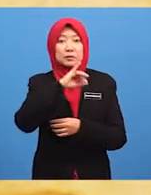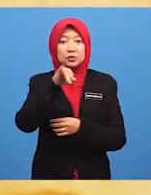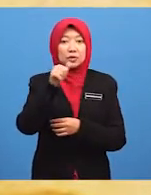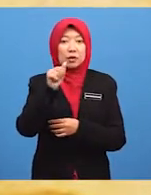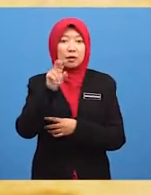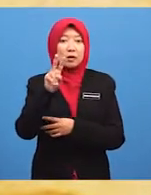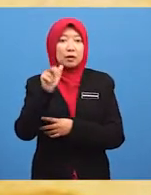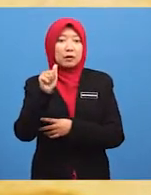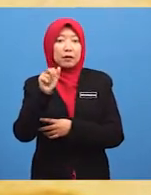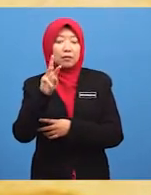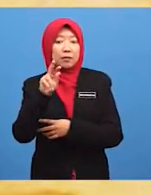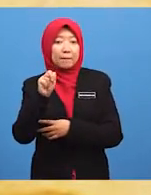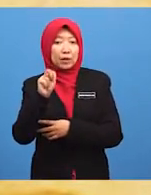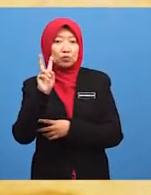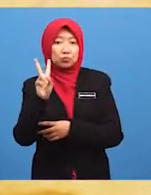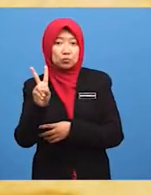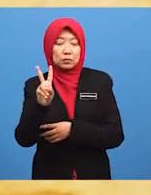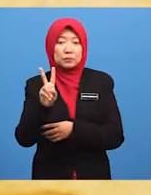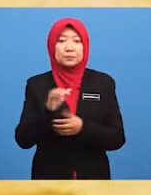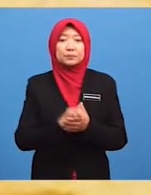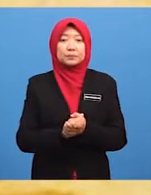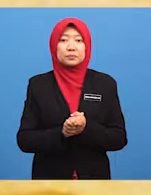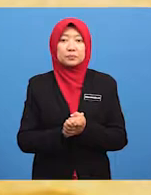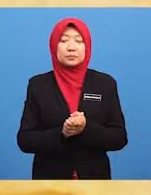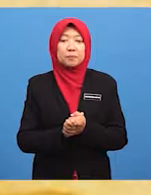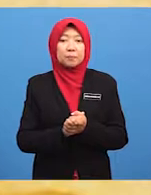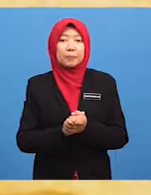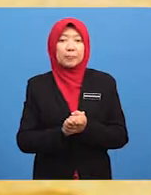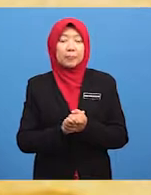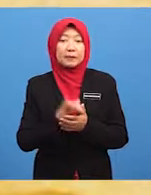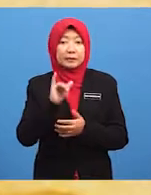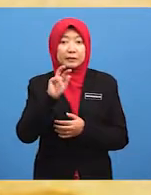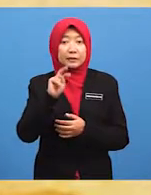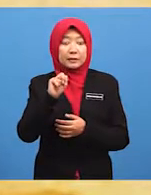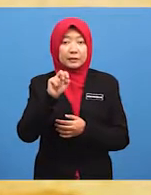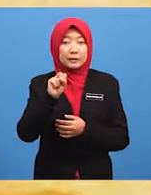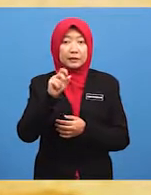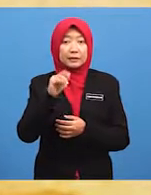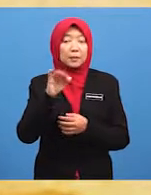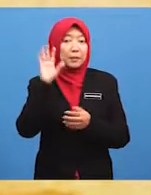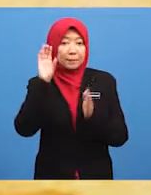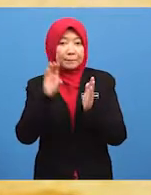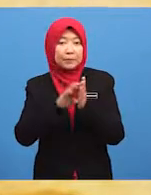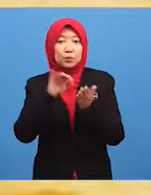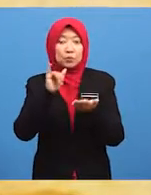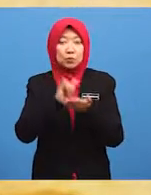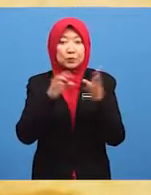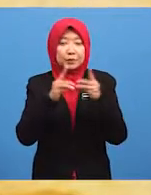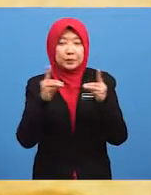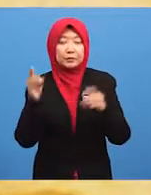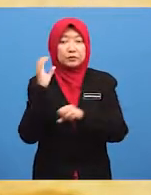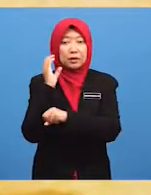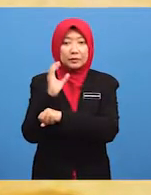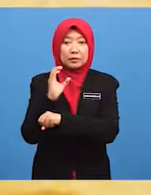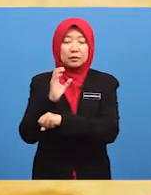II. Tambahan pula, inskripsi yang terpahat pada dinding-dinding candi pula menggambarkan